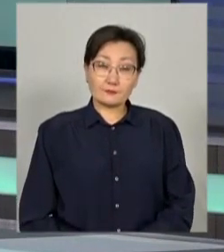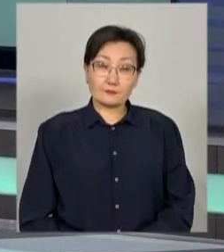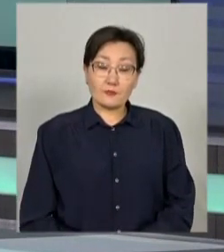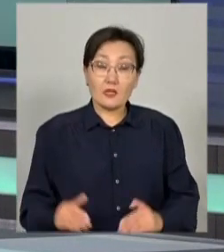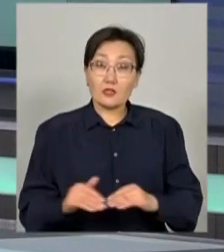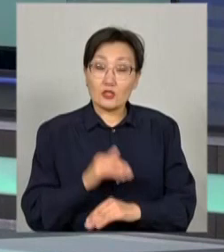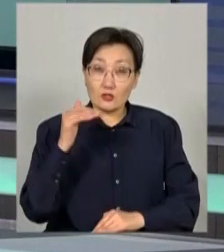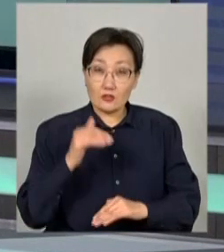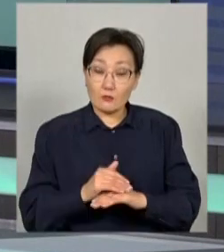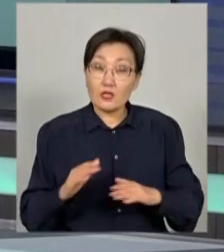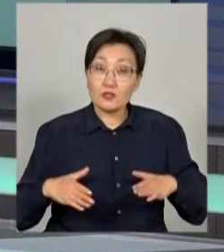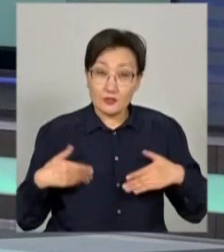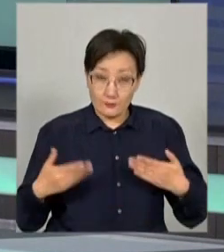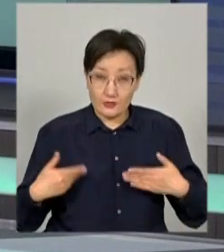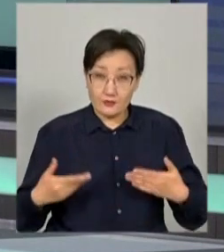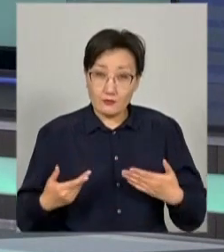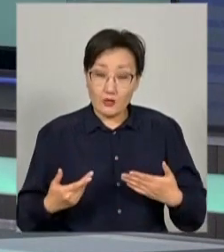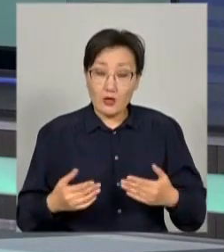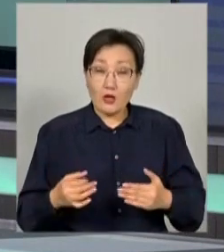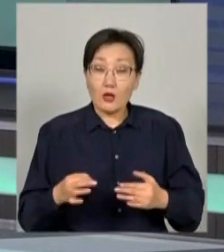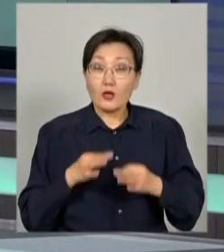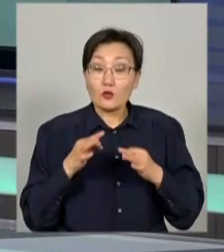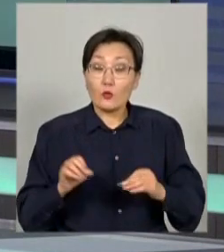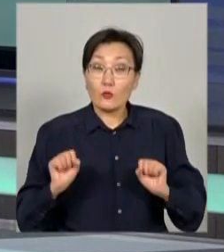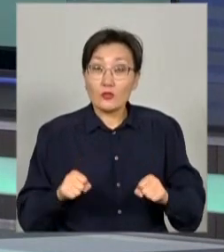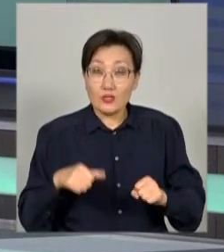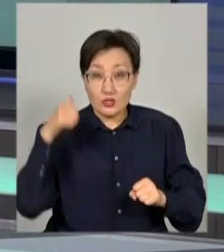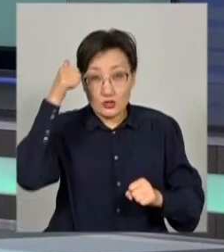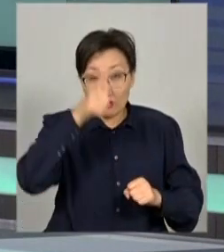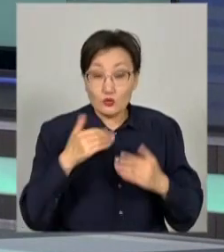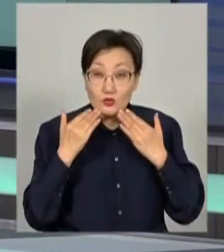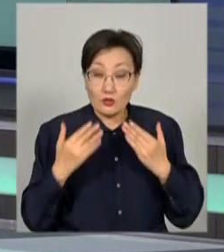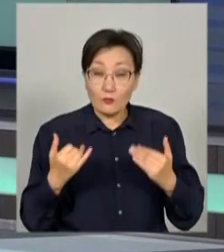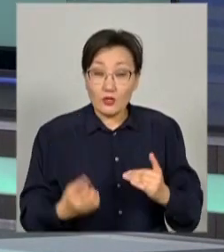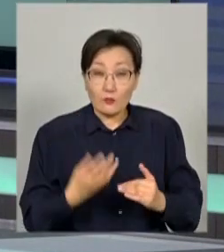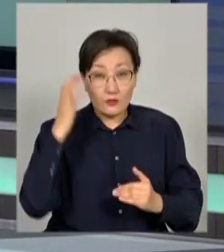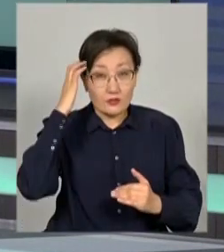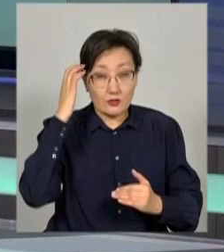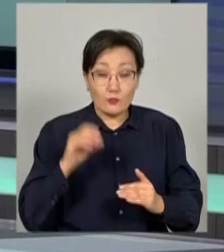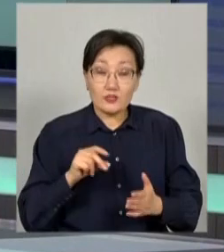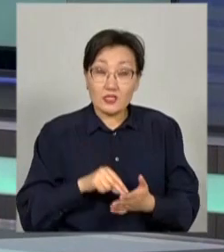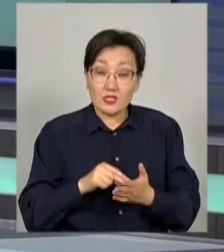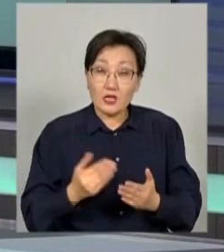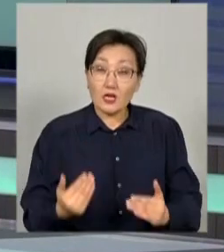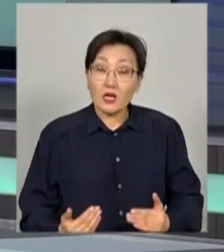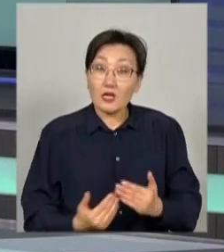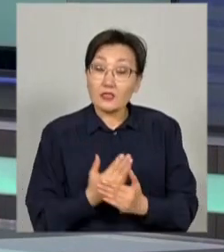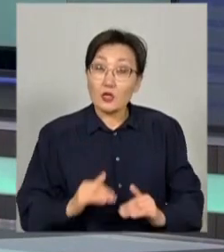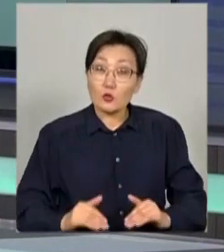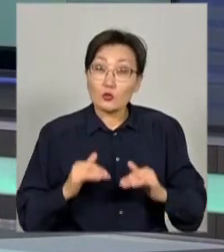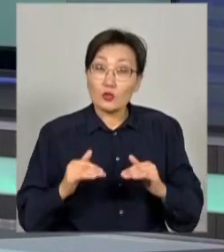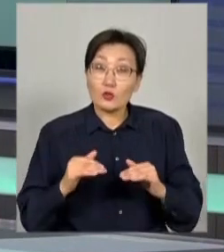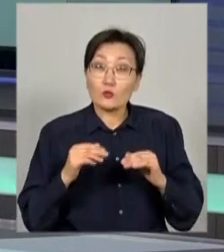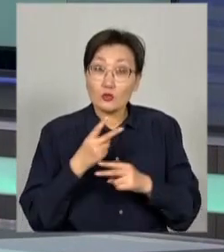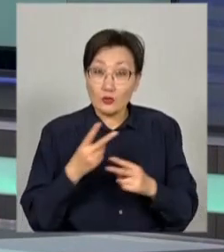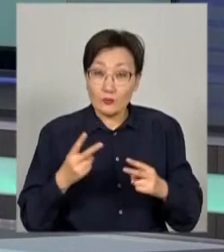Кеш жарық, сәлематсіздер ма? Бірден айтайық, жыл соңына қарап, қазір мұнай бағасы қайтадан көтеріле бастаған көріп отырмыз.